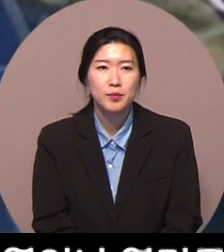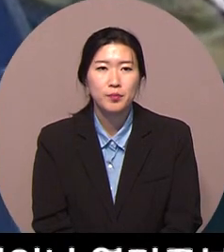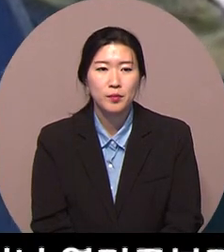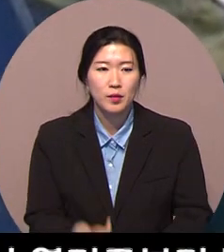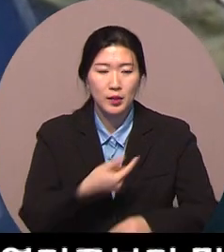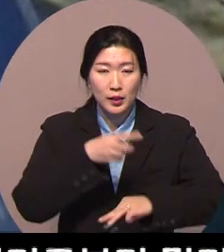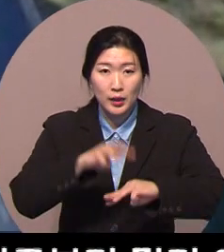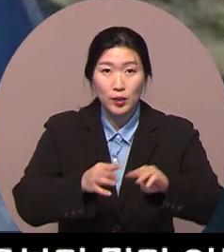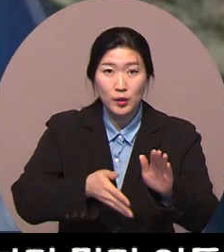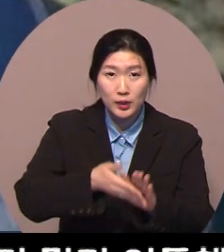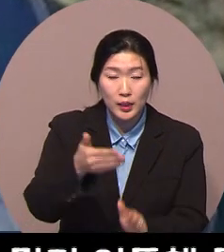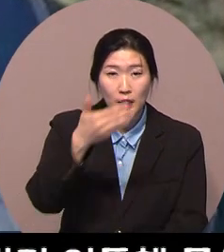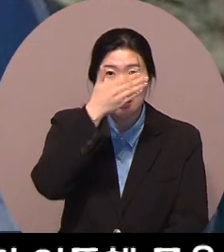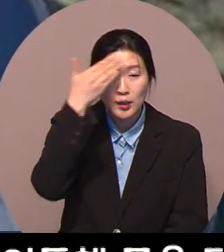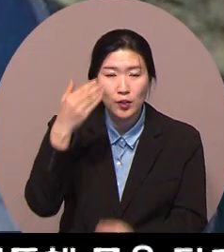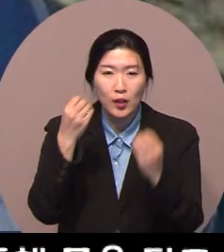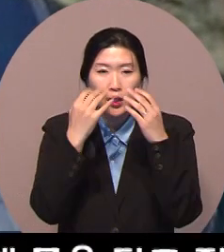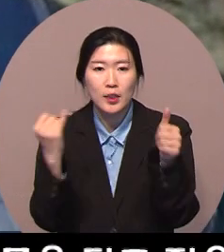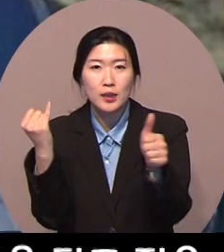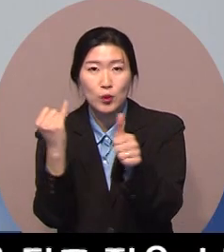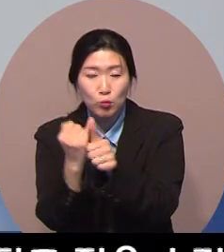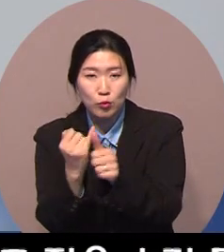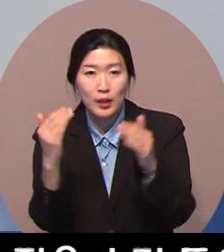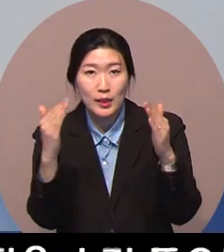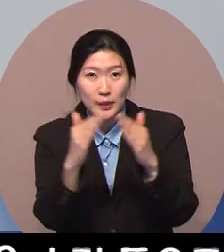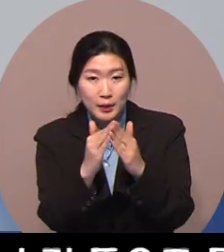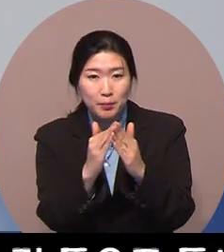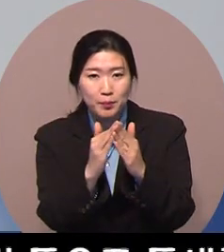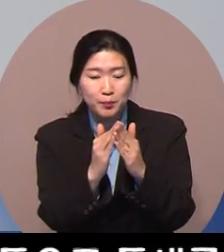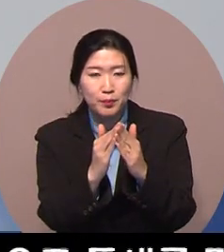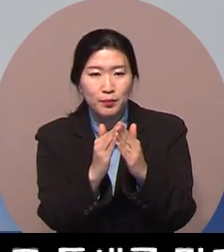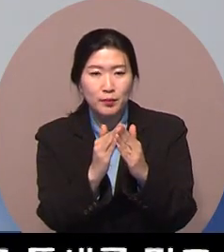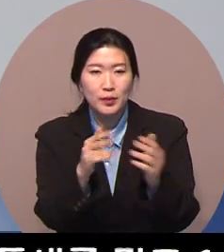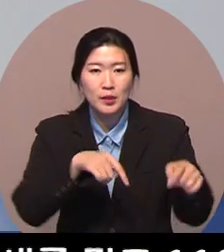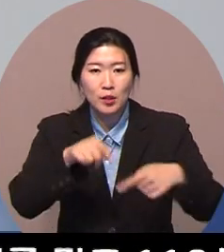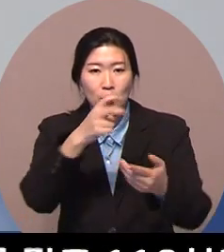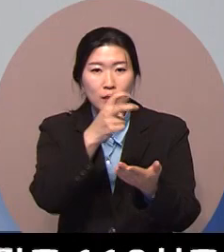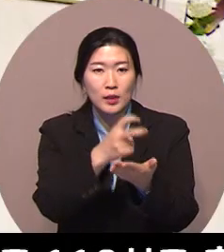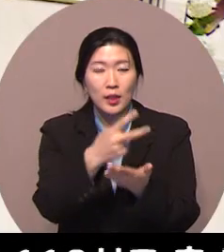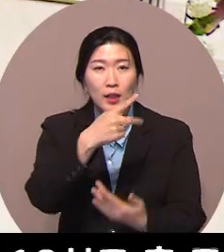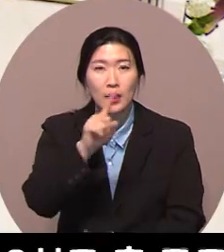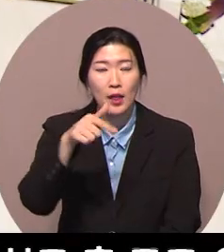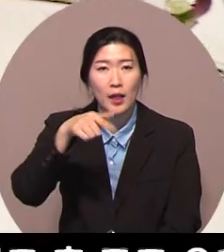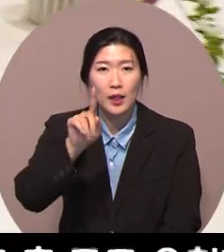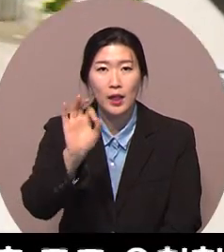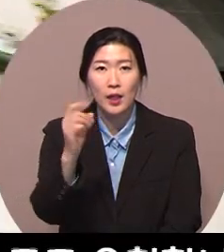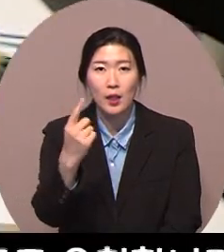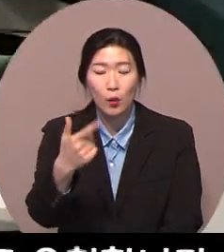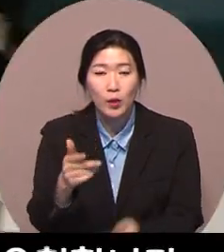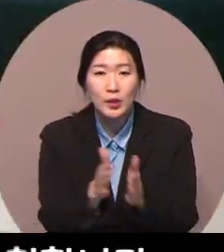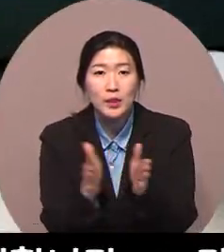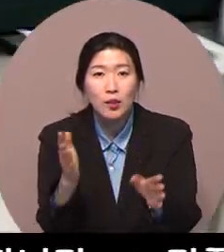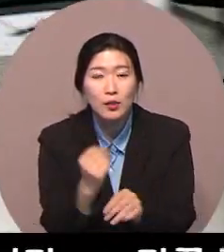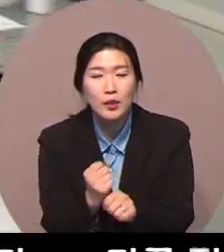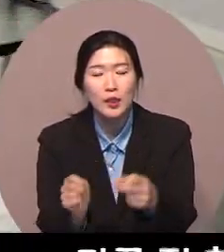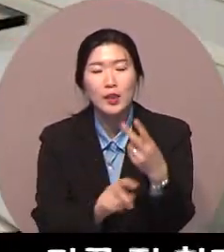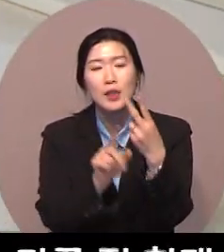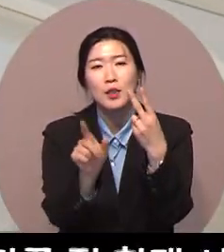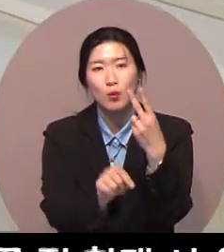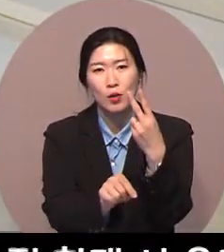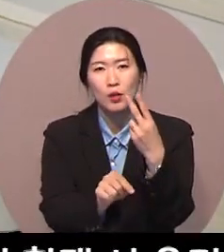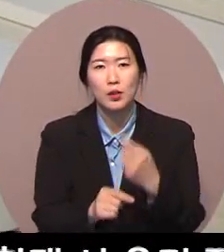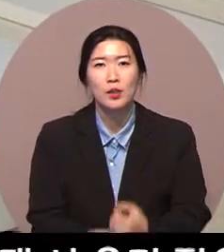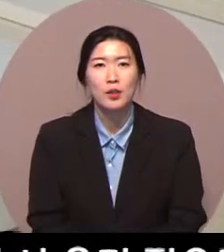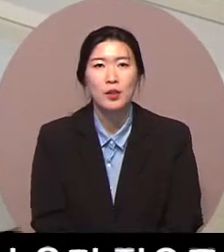대전에서는 청년과 신혼부부를 위한 맞춤형 임대주택 다가오니 2월을 시작으로 3개 단지 800여 가구가